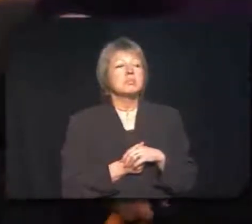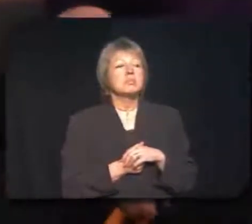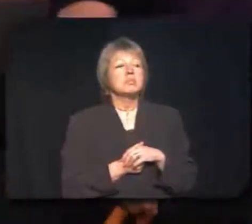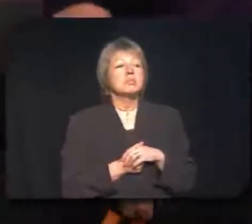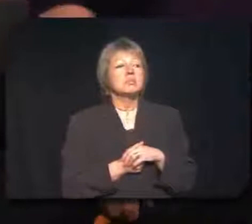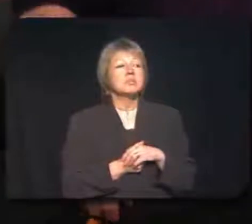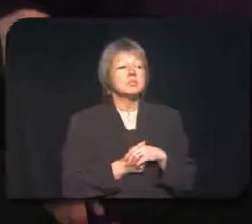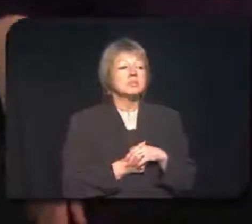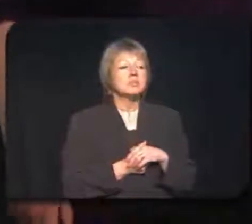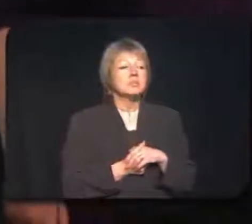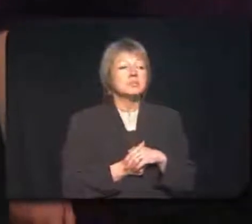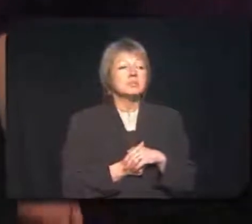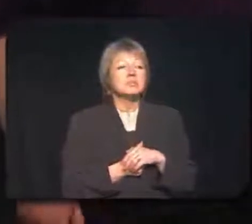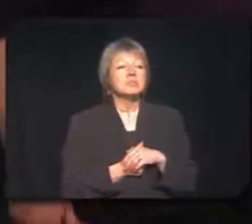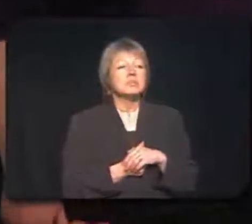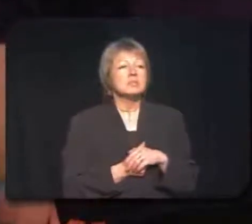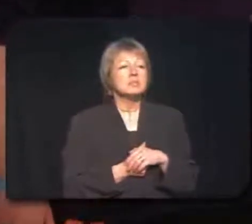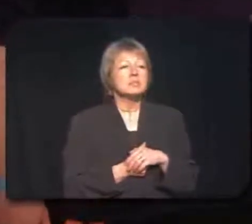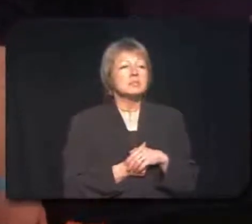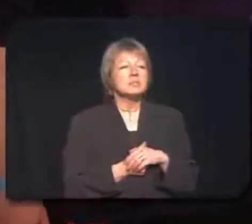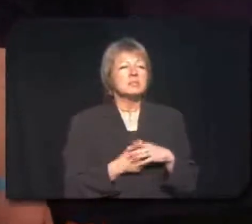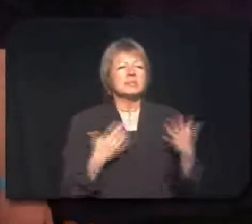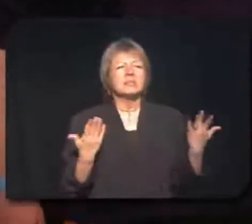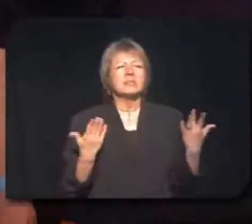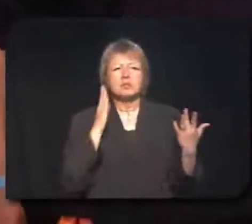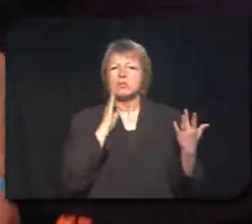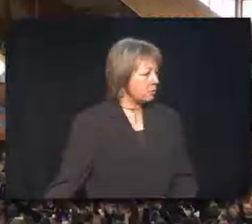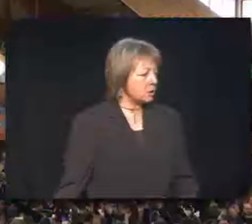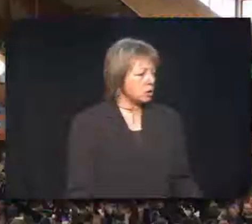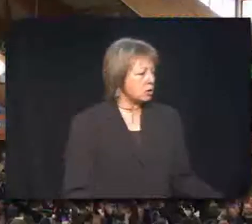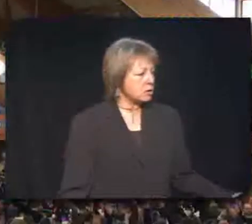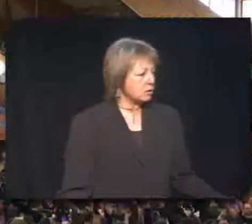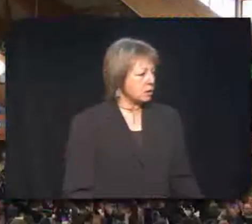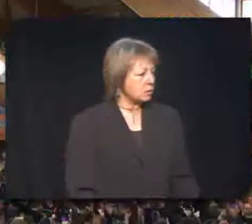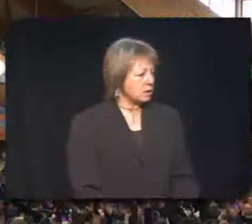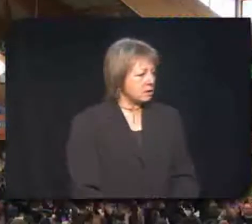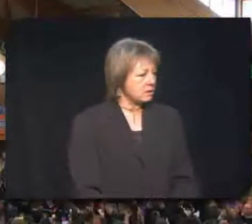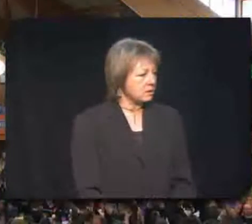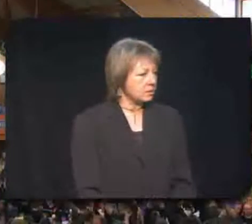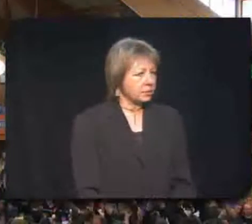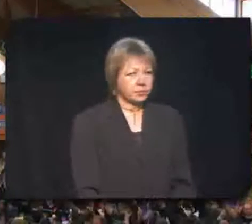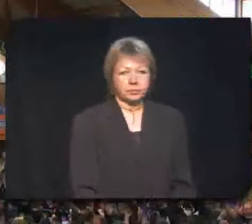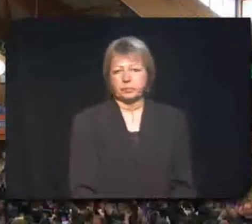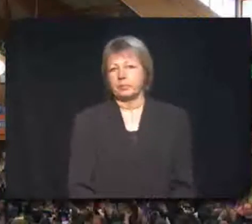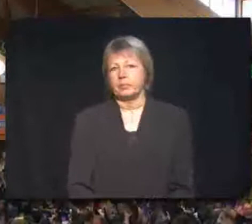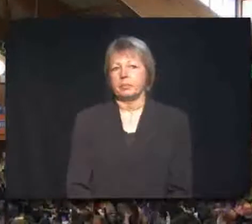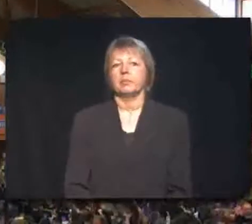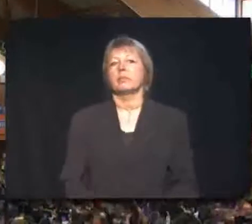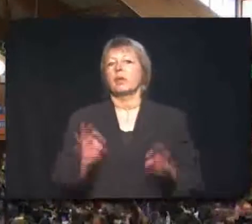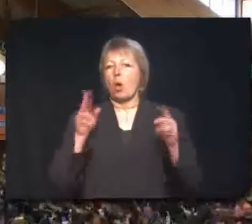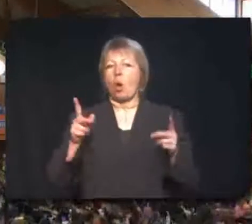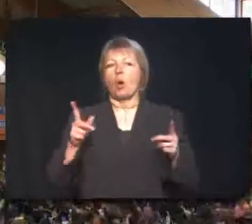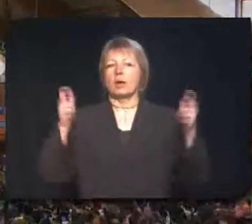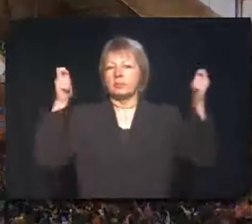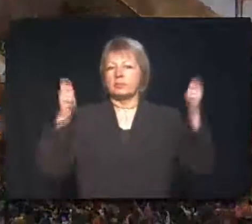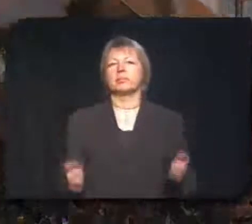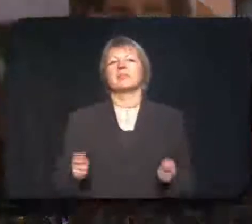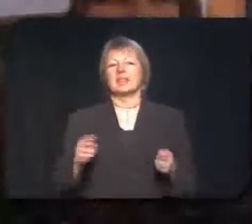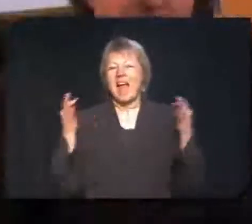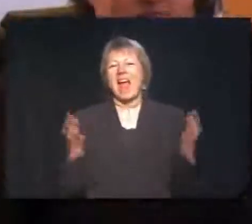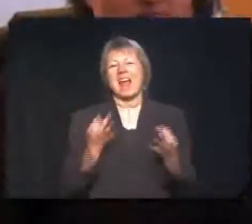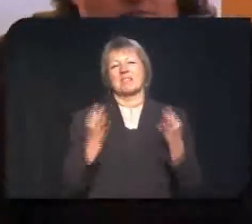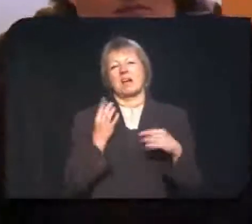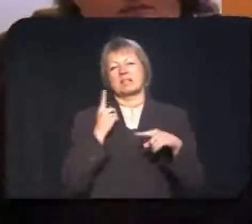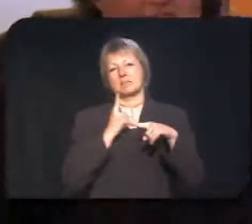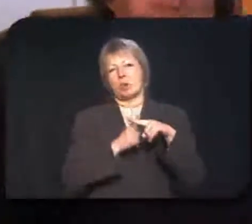äh wir holen uns die Ergebnisse von links rum bitte halte die Karten hoch gut ihr dürft wieder runter nehmen es ist leicht positiv es wird eine